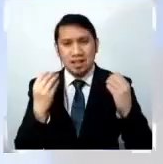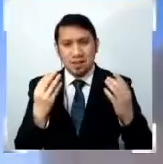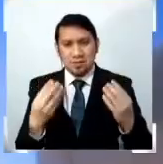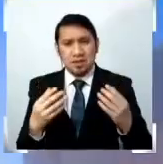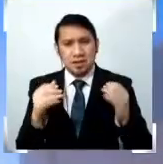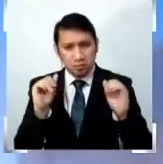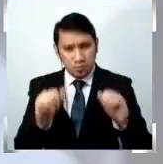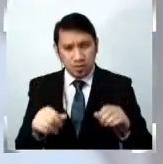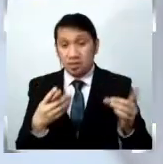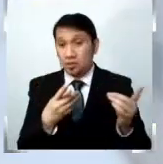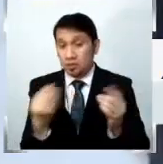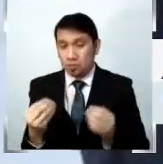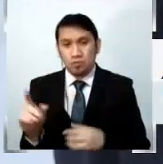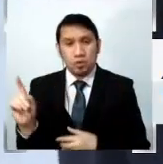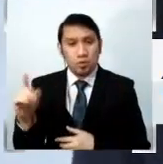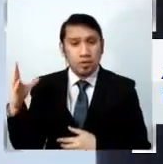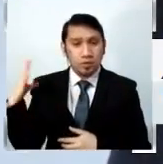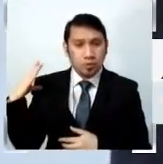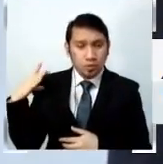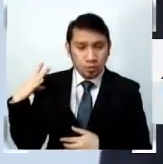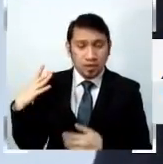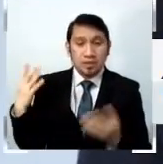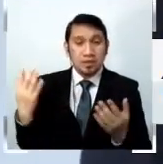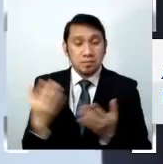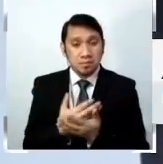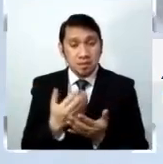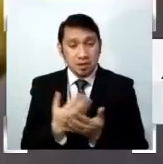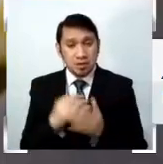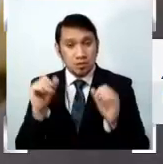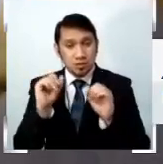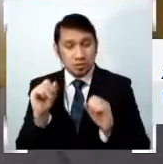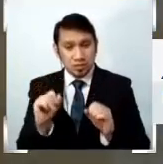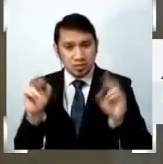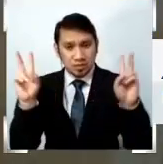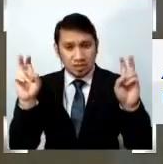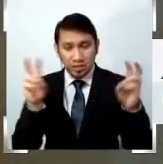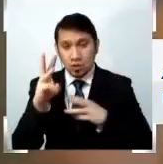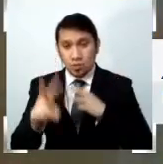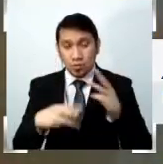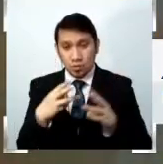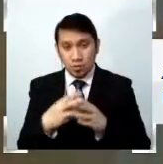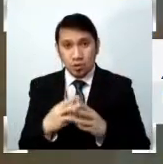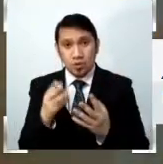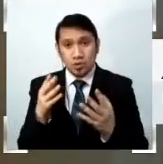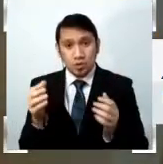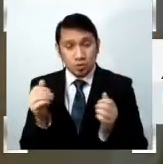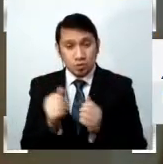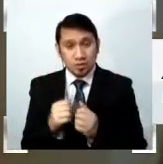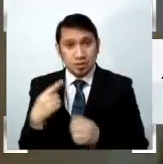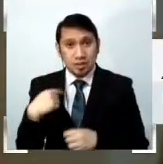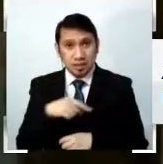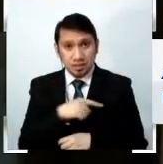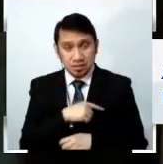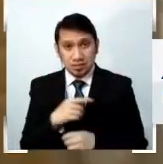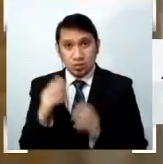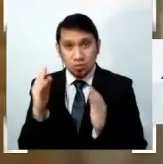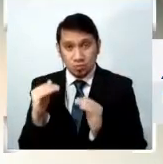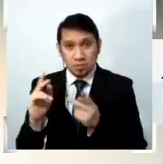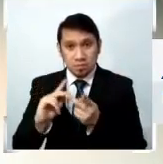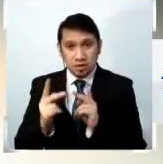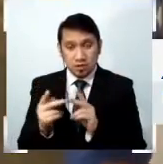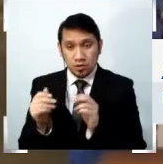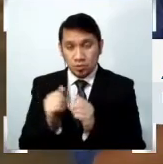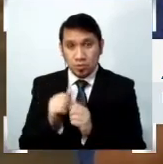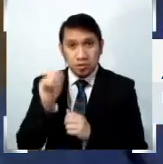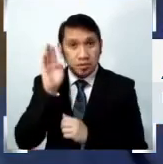sa mga inaabangan ang bagong season ng The World Between Us at wish din niyang makatambalan si Bea Alonzo. Sa ngayon, mas gusto raw ni Alden